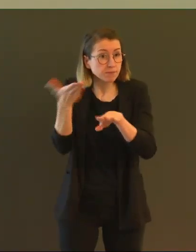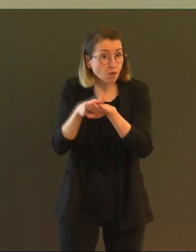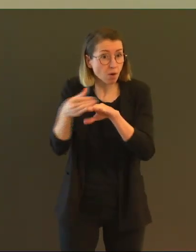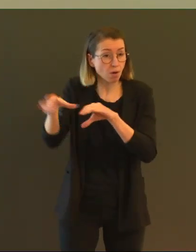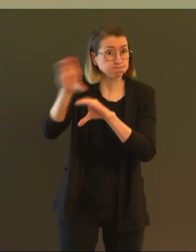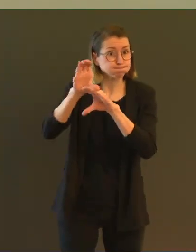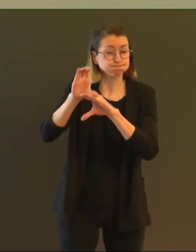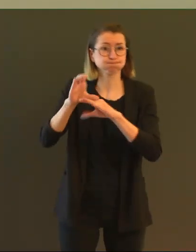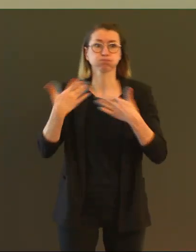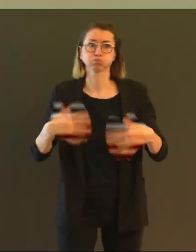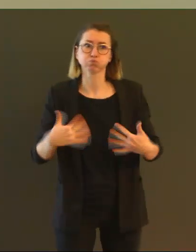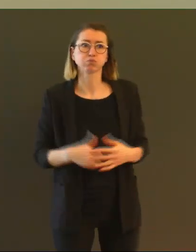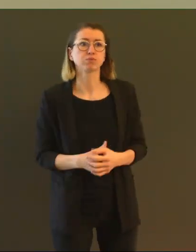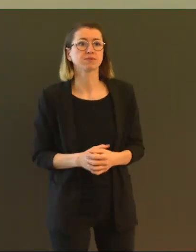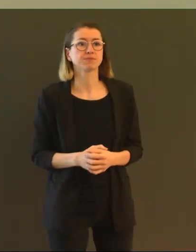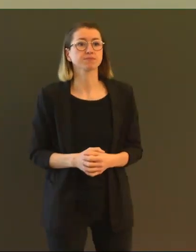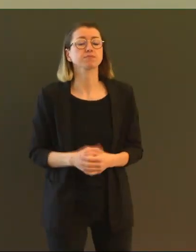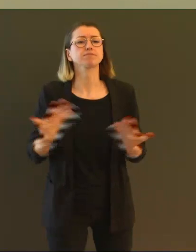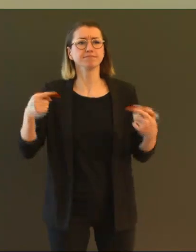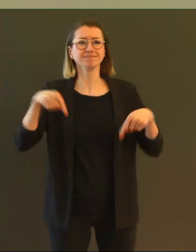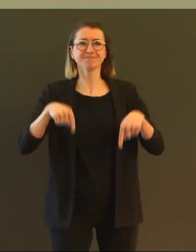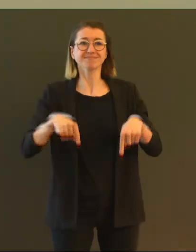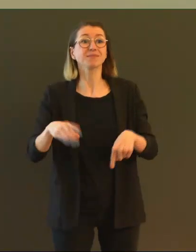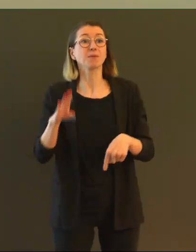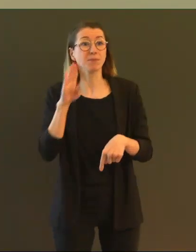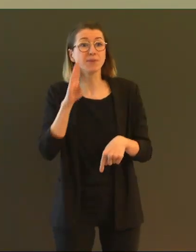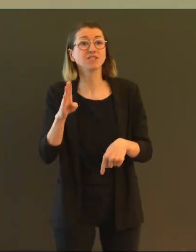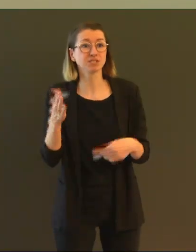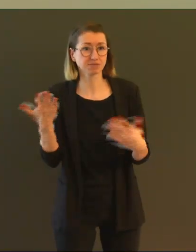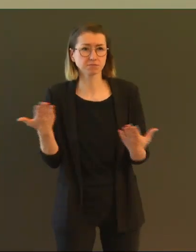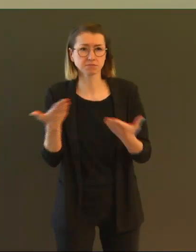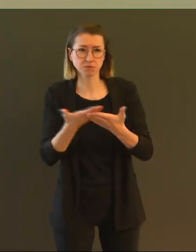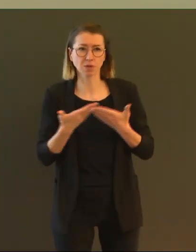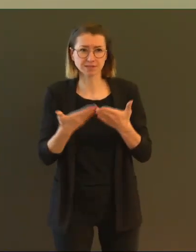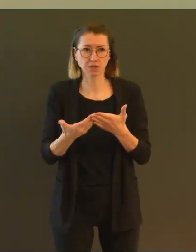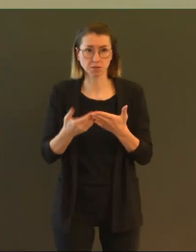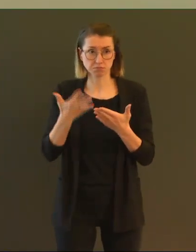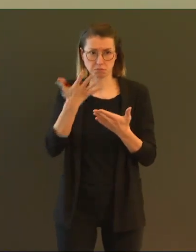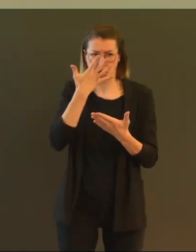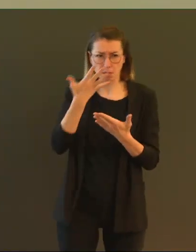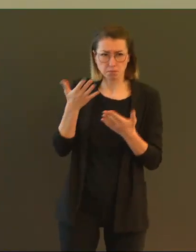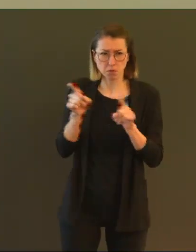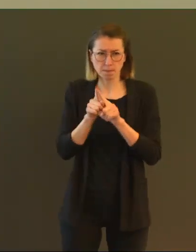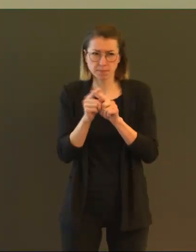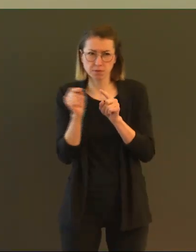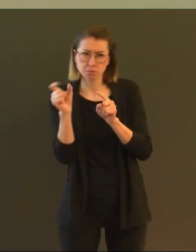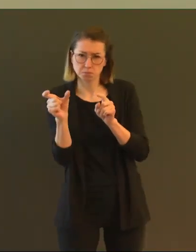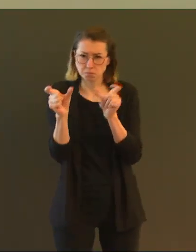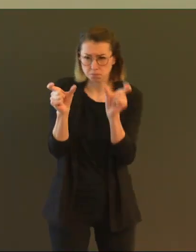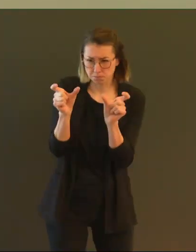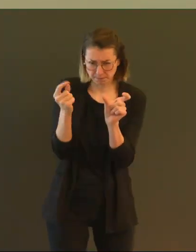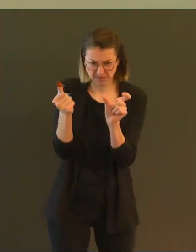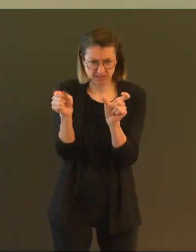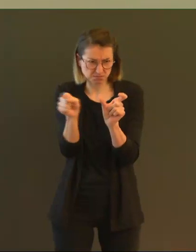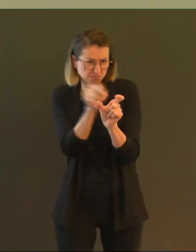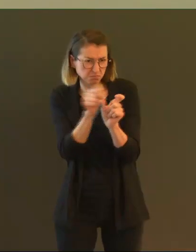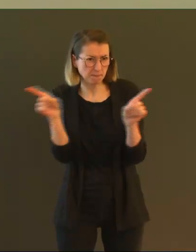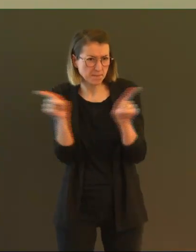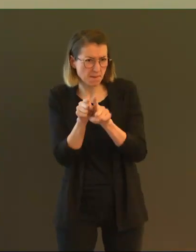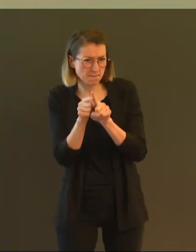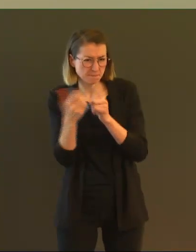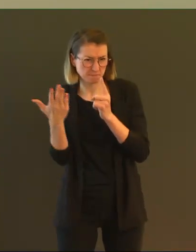belges sont les plus proches du 100%, qui veut dire qu'il y a une parfaite coalescence entre les deux. Nous avons en